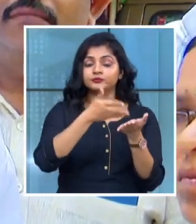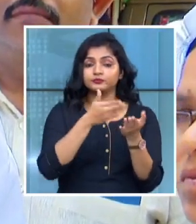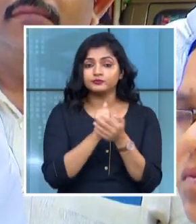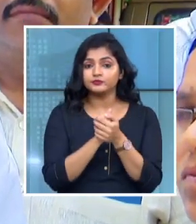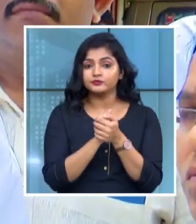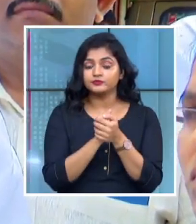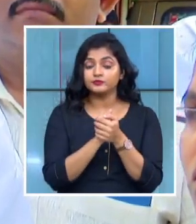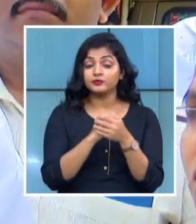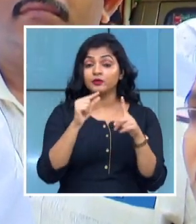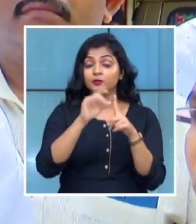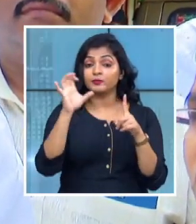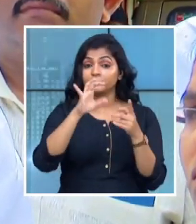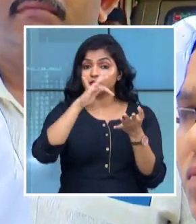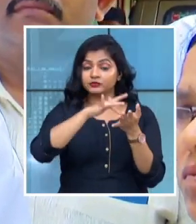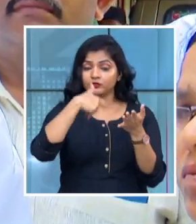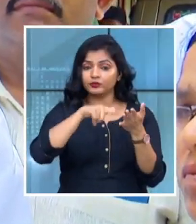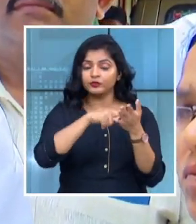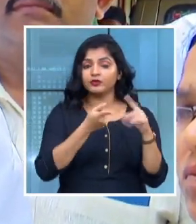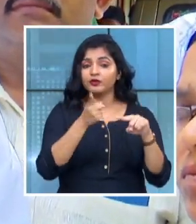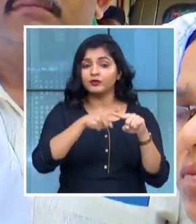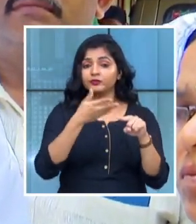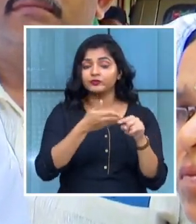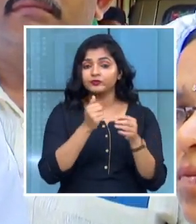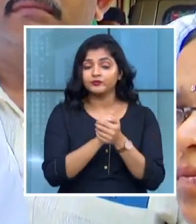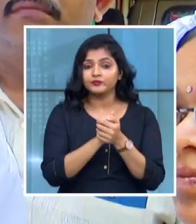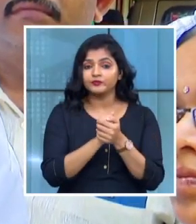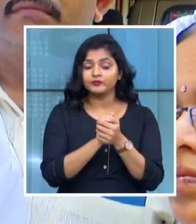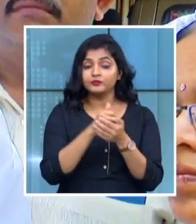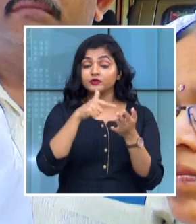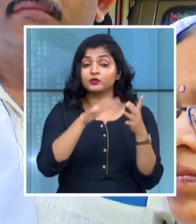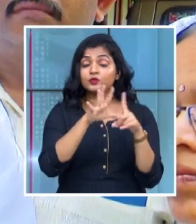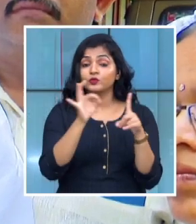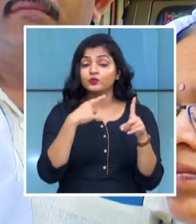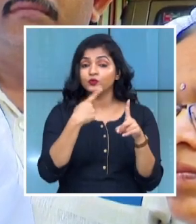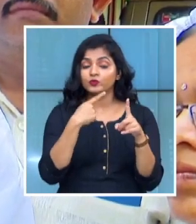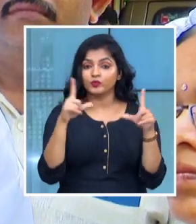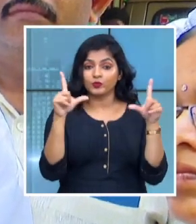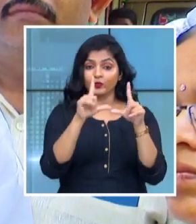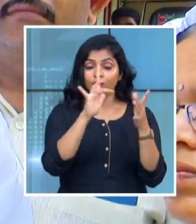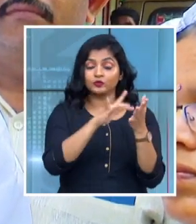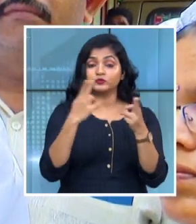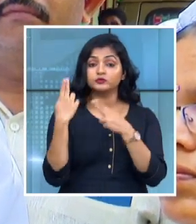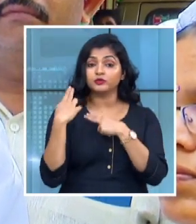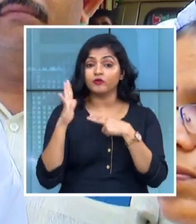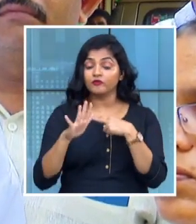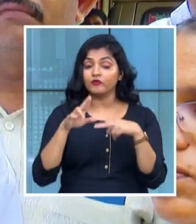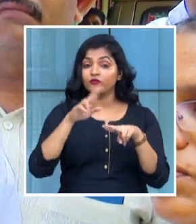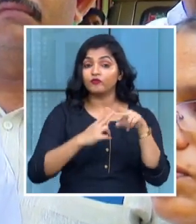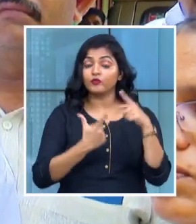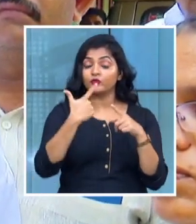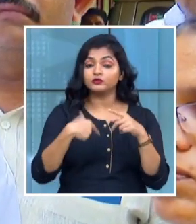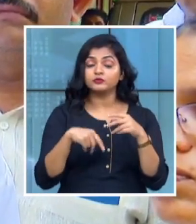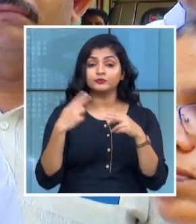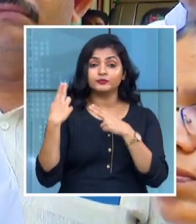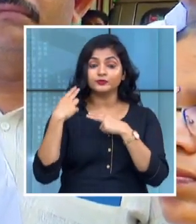ഇത് പഞ്ചായത്തിലാണ്, നിയോജകമണ്ഡലത്തിലാണ്. ഇത് ചെയ്തിരിക്കുന്നത് വയനാടിൻ്റെ ചുമതലയുള്ളതായ വനം വകുപ്പ് മന്ത്രി